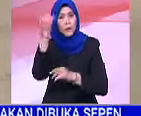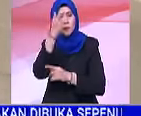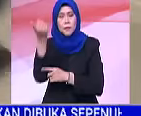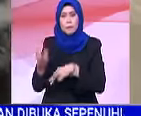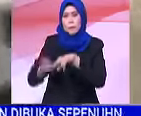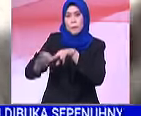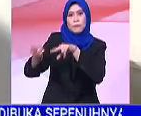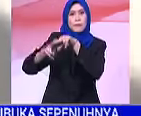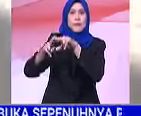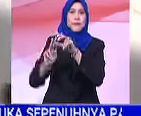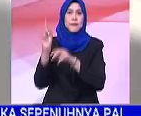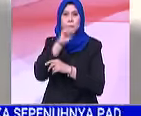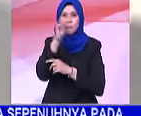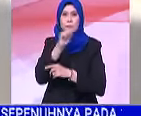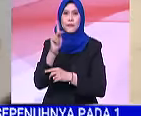kes COVID-19.